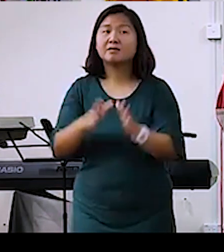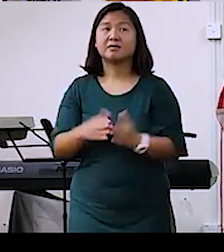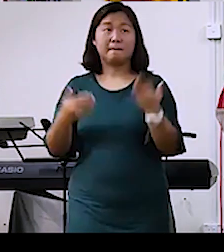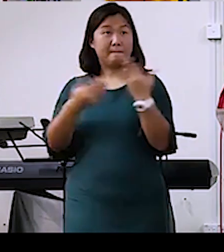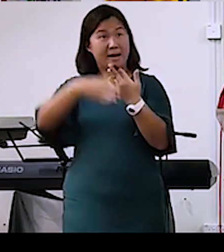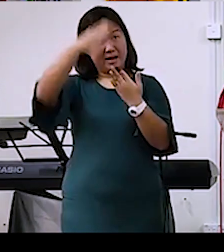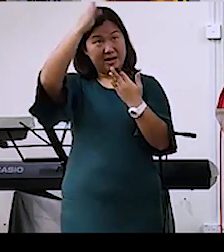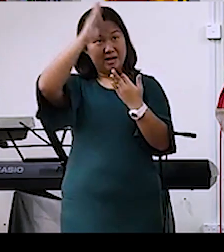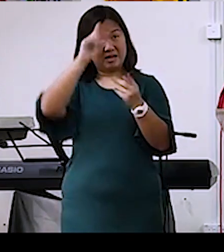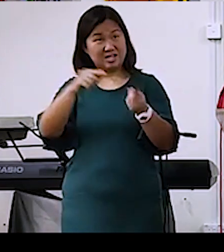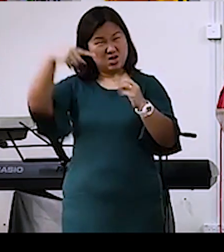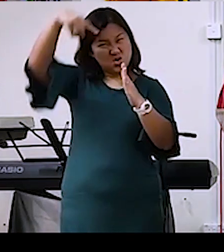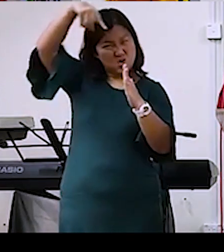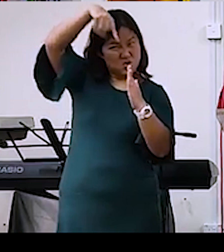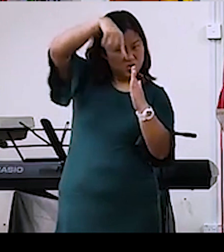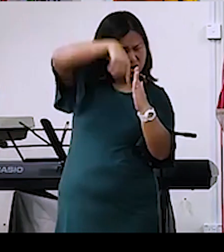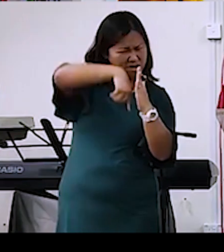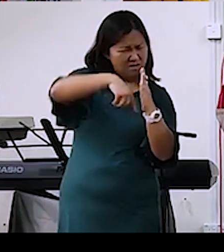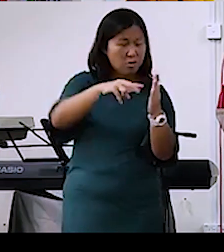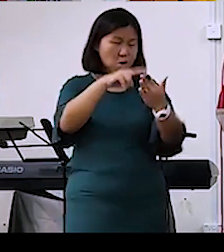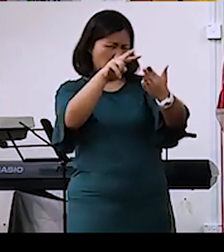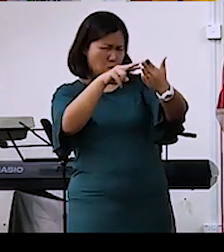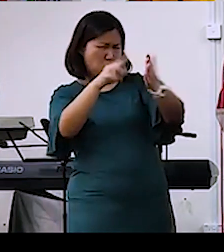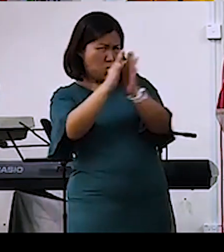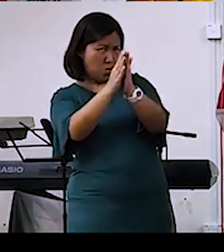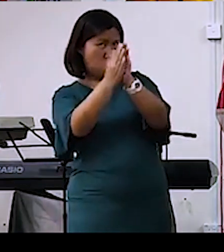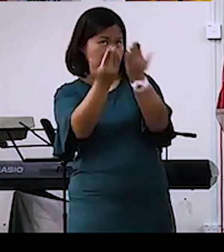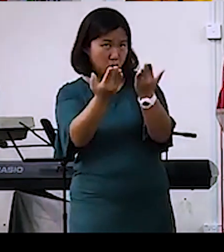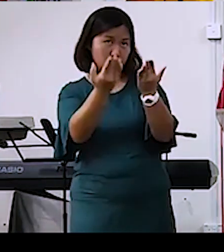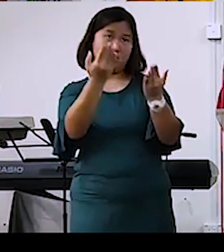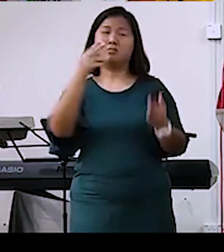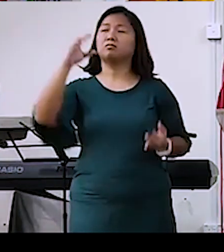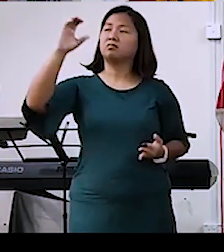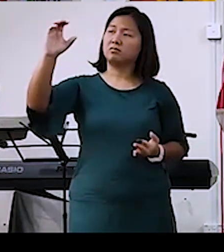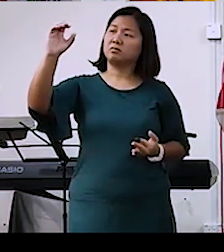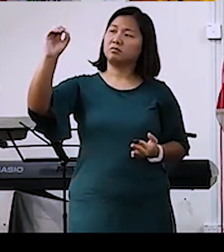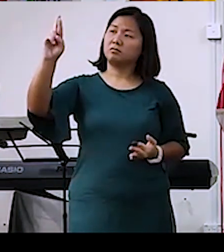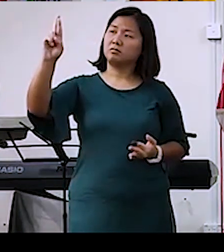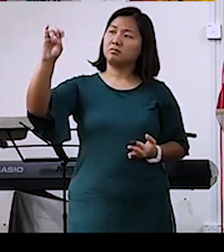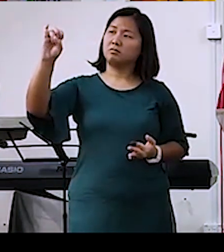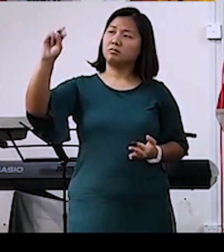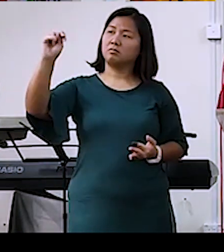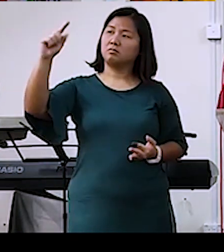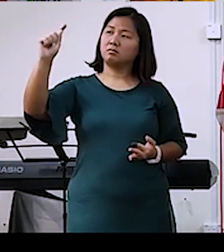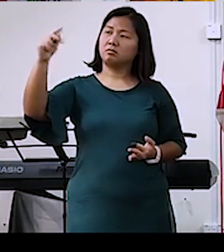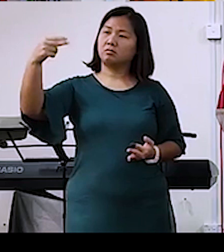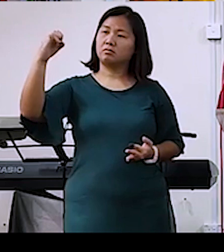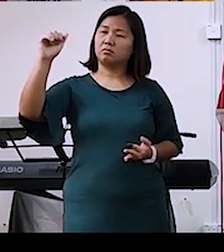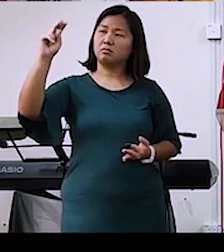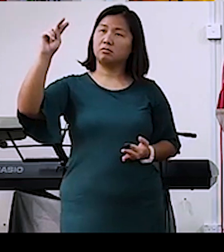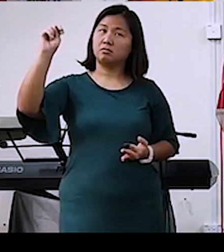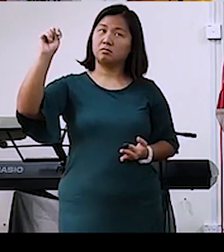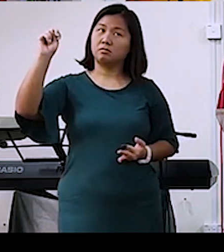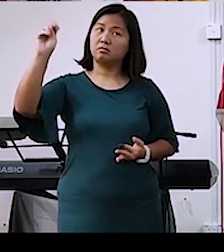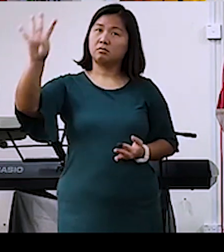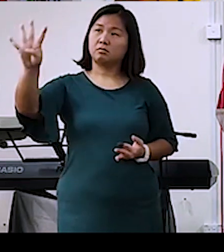Corinthians chapter 4 this week. 一周复一周呢，我们的神呢是信实的，因为他每一周呢都会给我们一章那